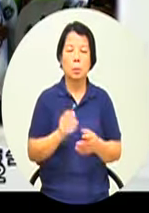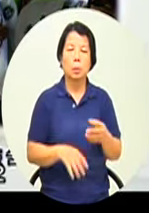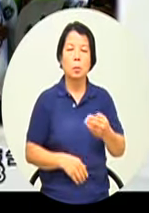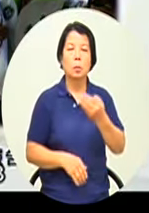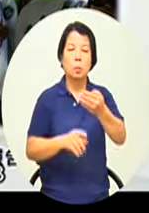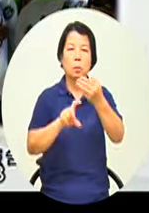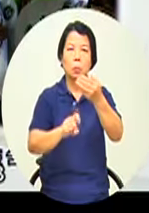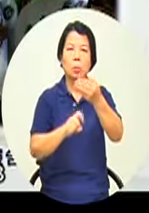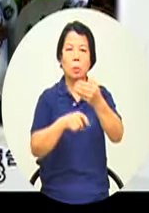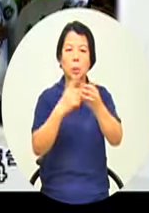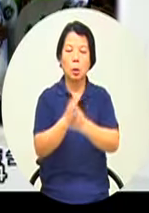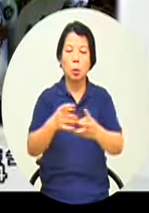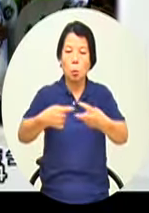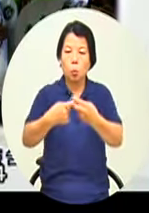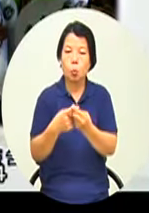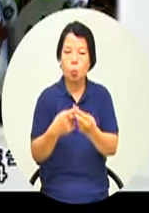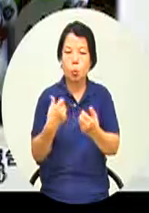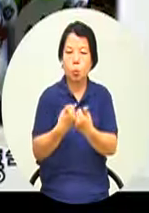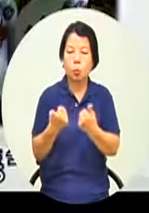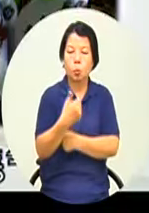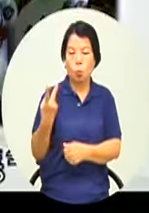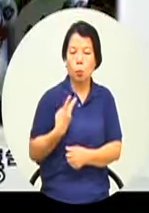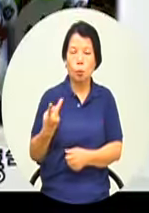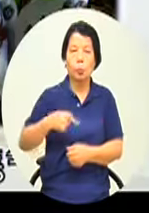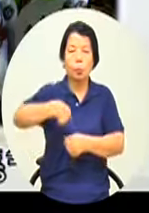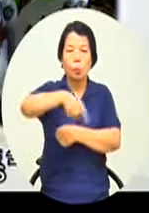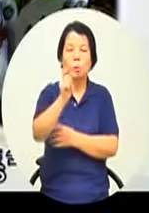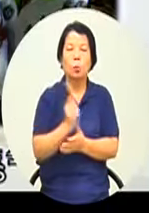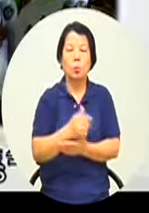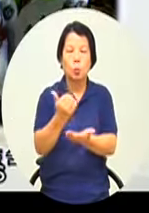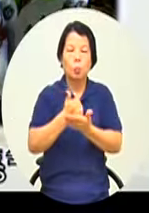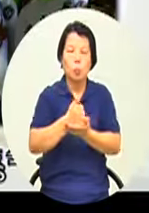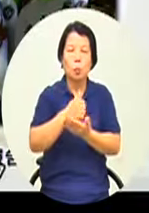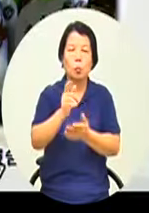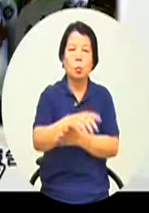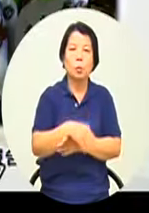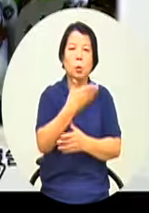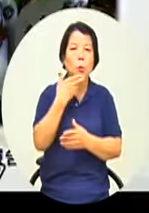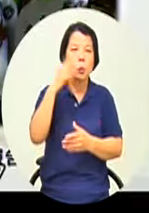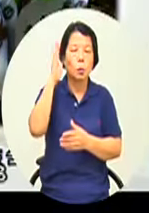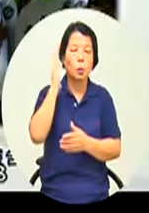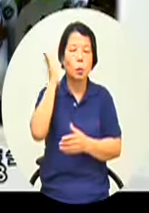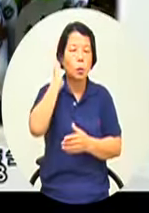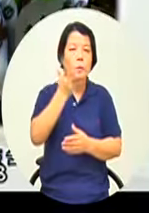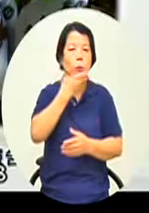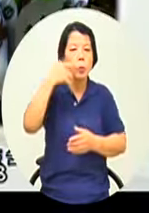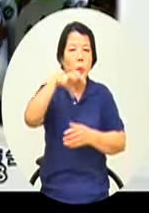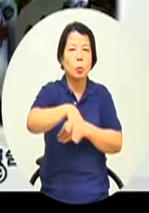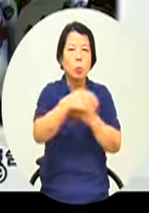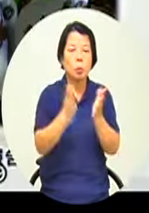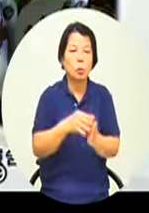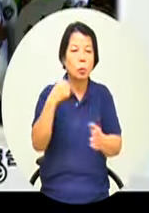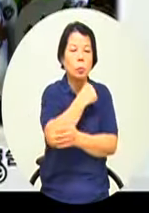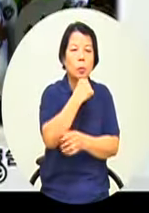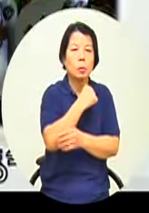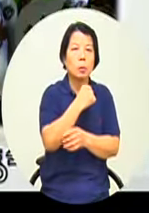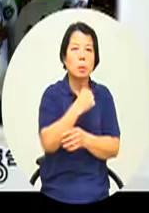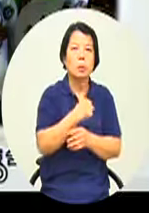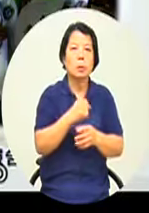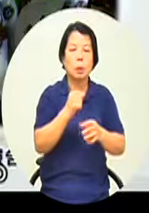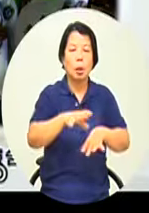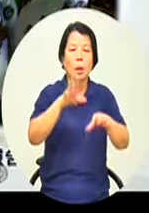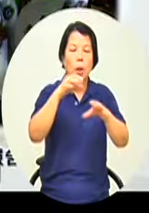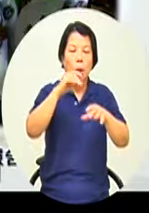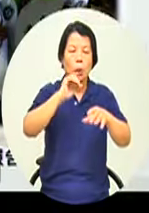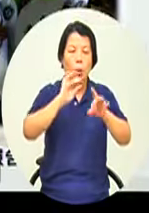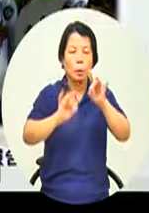们跟李孝儒议员有邀请局长跟水利局相关的同仁，我们一起去台泥治洪池那边，那了解一下